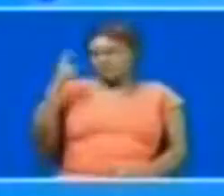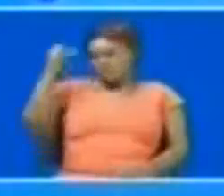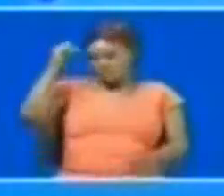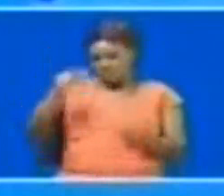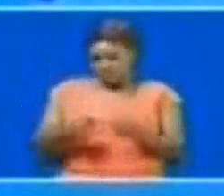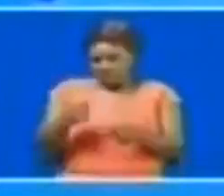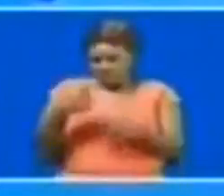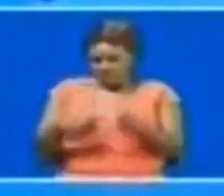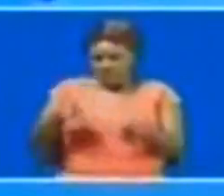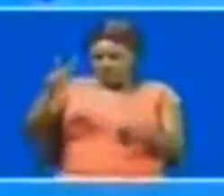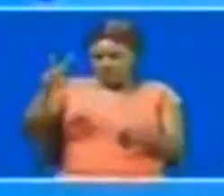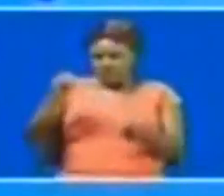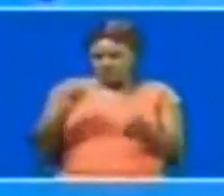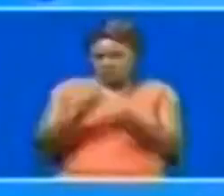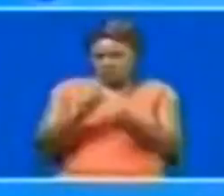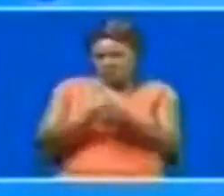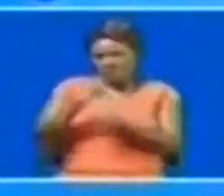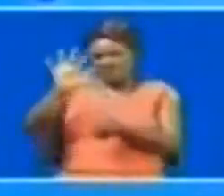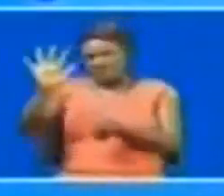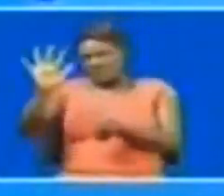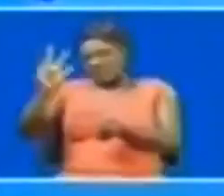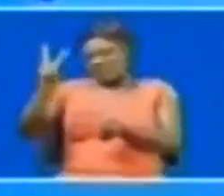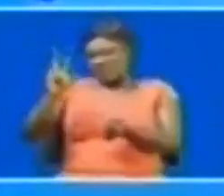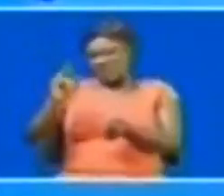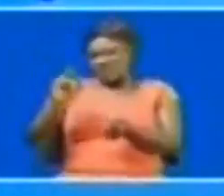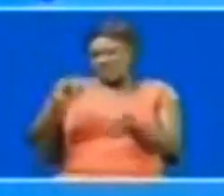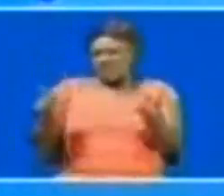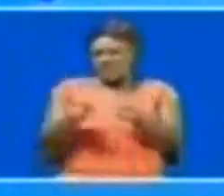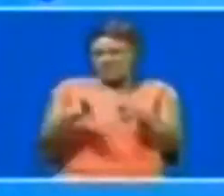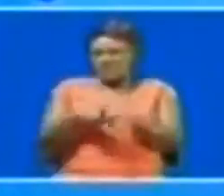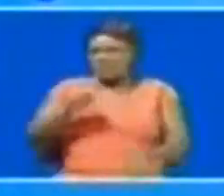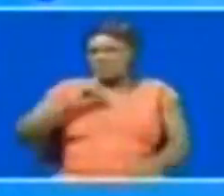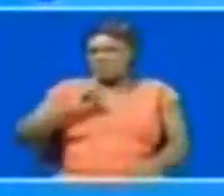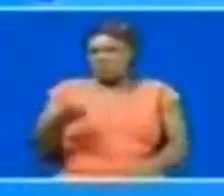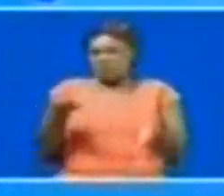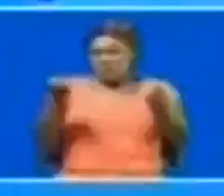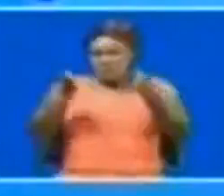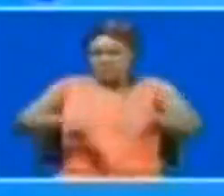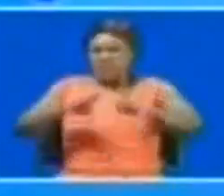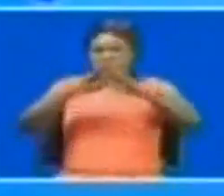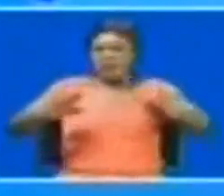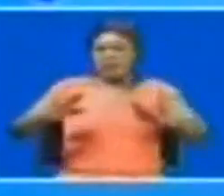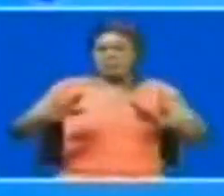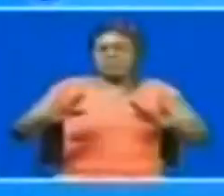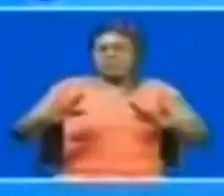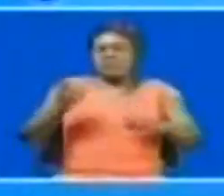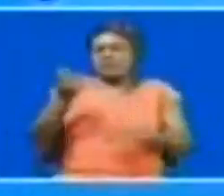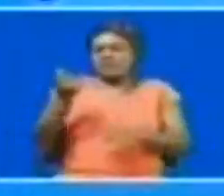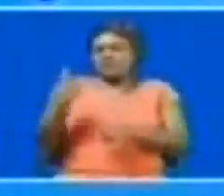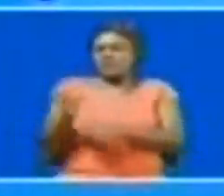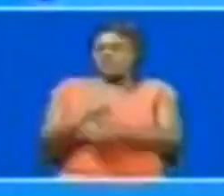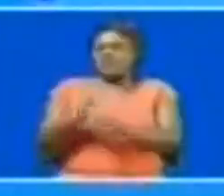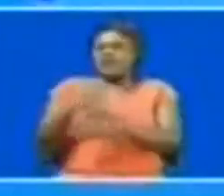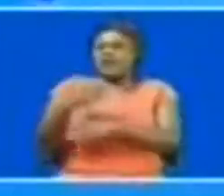Mtazamaji, utakumbuka mapema mwaka 2015 hivi wakati pia kulitolewa amri ya kulibomoa jengo hilo muda mchache tu